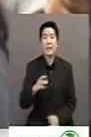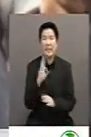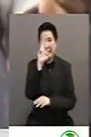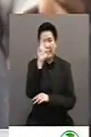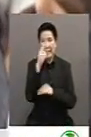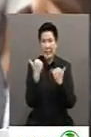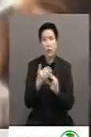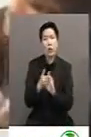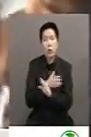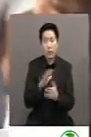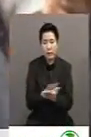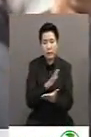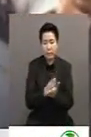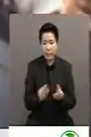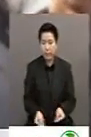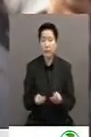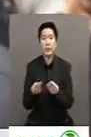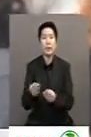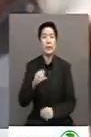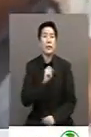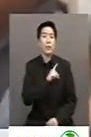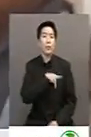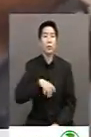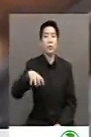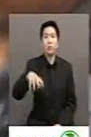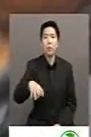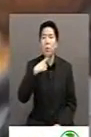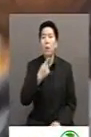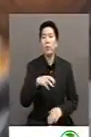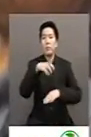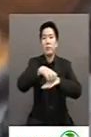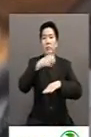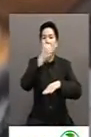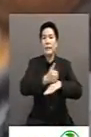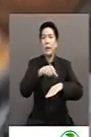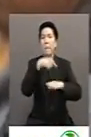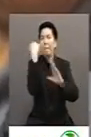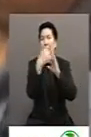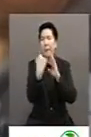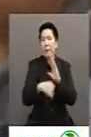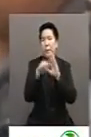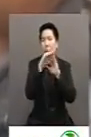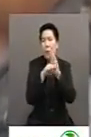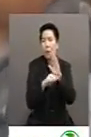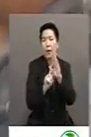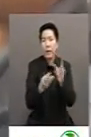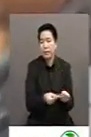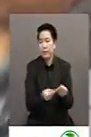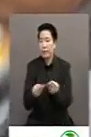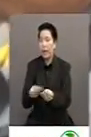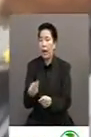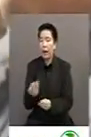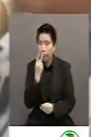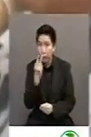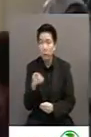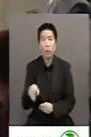ที่ยงวันนี้เพื่อยื่นเอกสารทางคดีในความผิดของพระธรรมชโยซึ่งทางสำนักงานพระพุทธศาสนาเองนะครับก็จะ